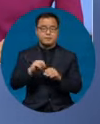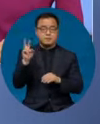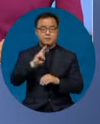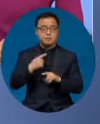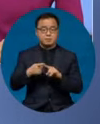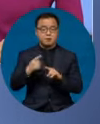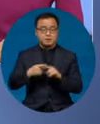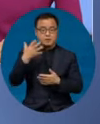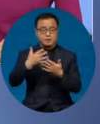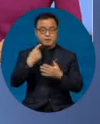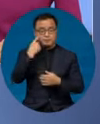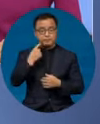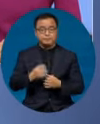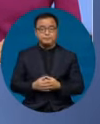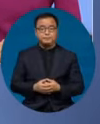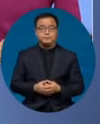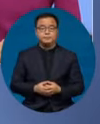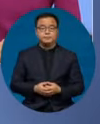실황 영상으로 보시겠습니다.